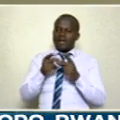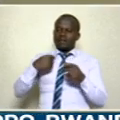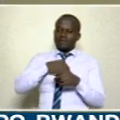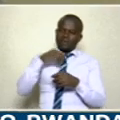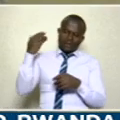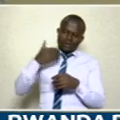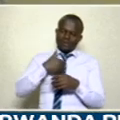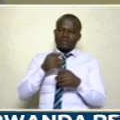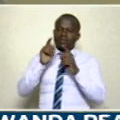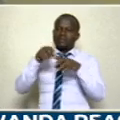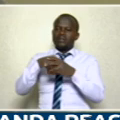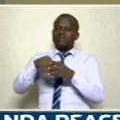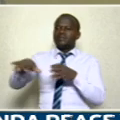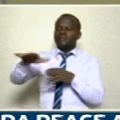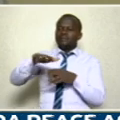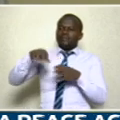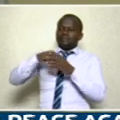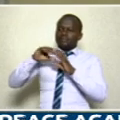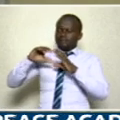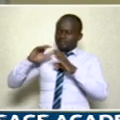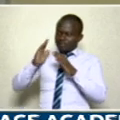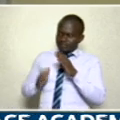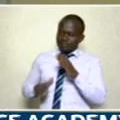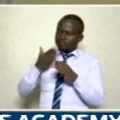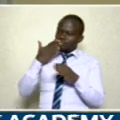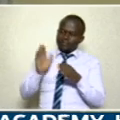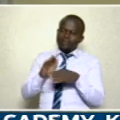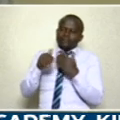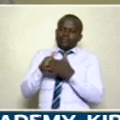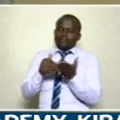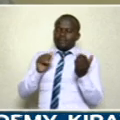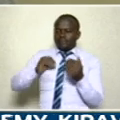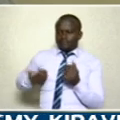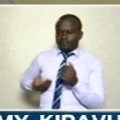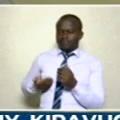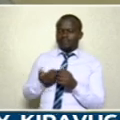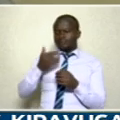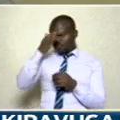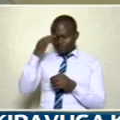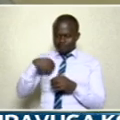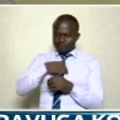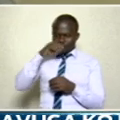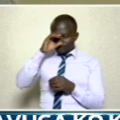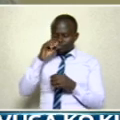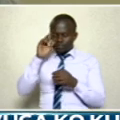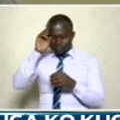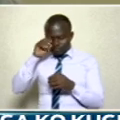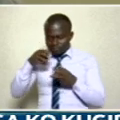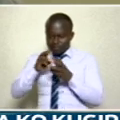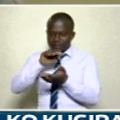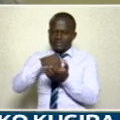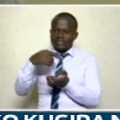abo dusanze muri delinquency cyangwa se mu myitwarire ibangamira abaturage b'igitsina gore. Niyo mpamvu twashatse yuko ikigo cya